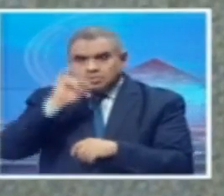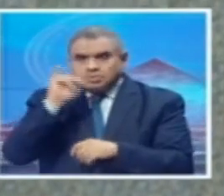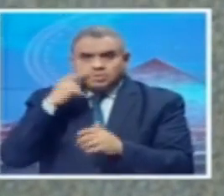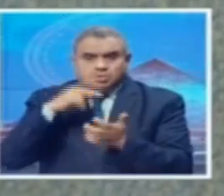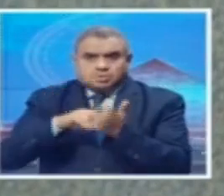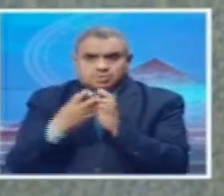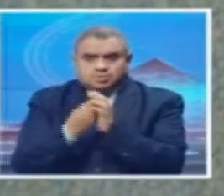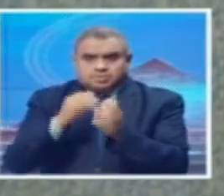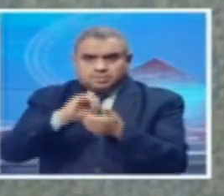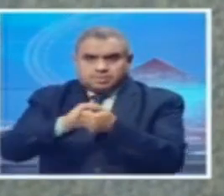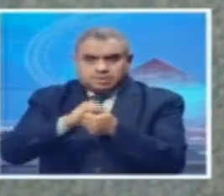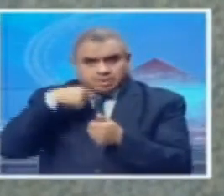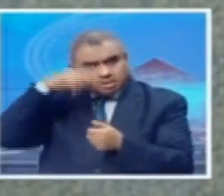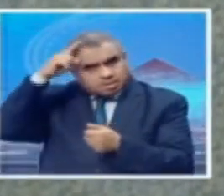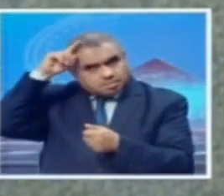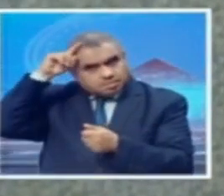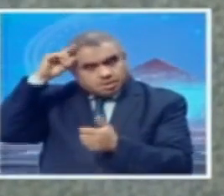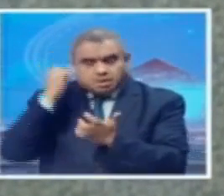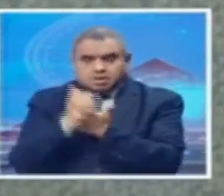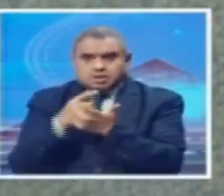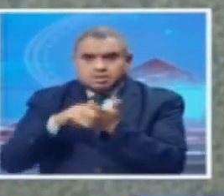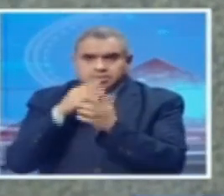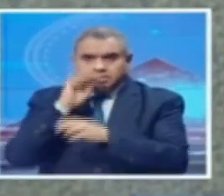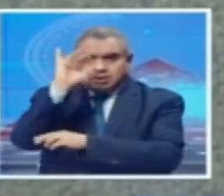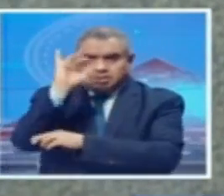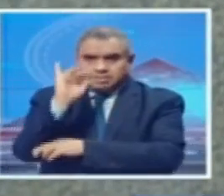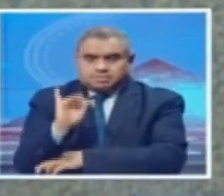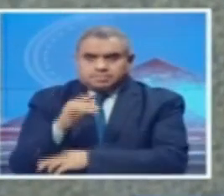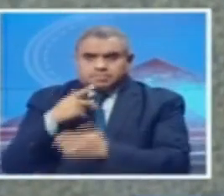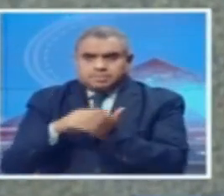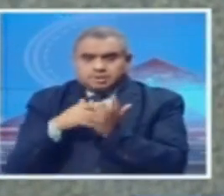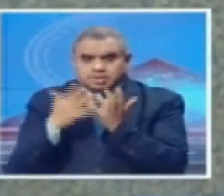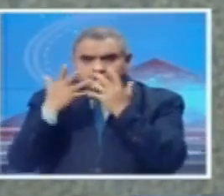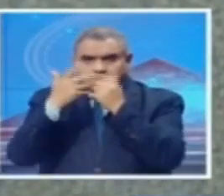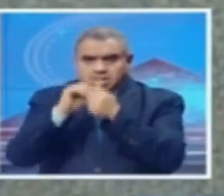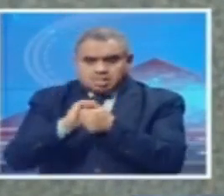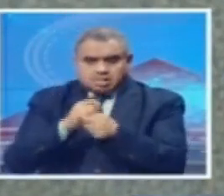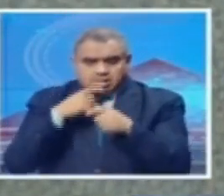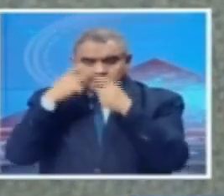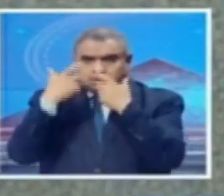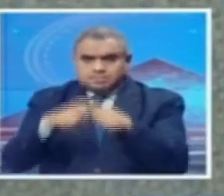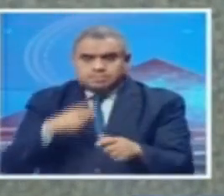به المجر في دعم هذه العلاقة،